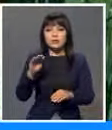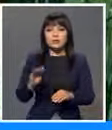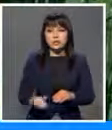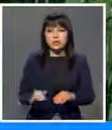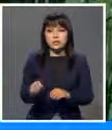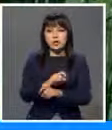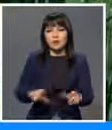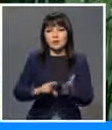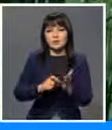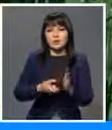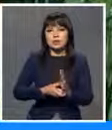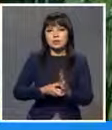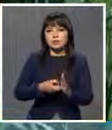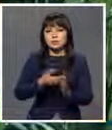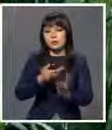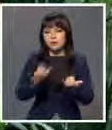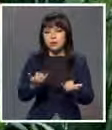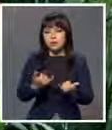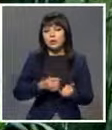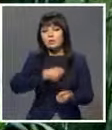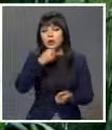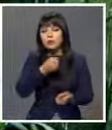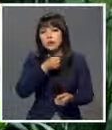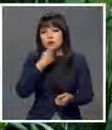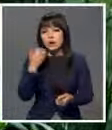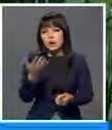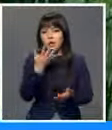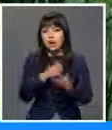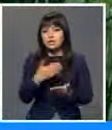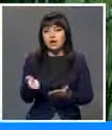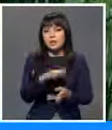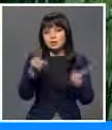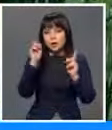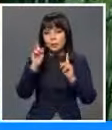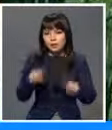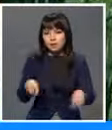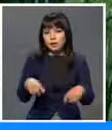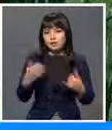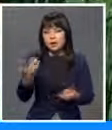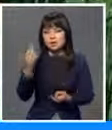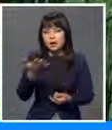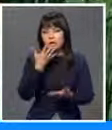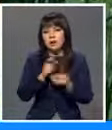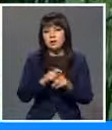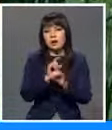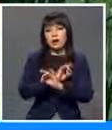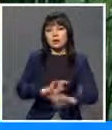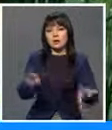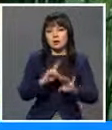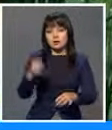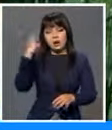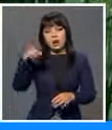мектеп оқушысы емес, кәдімгі үлкен жан жақты қалыптасқан өзінің айтары бар